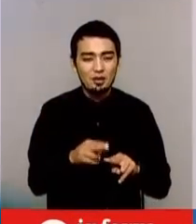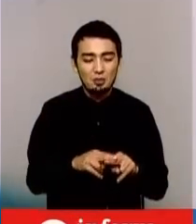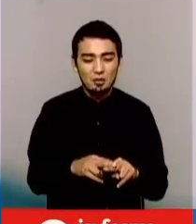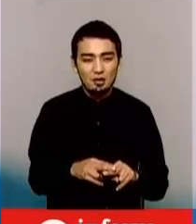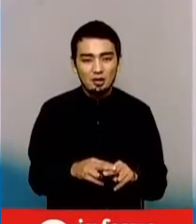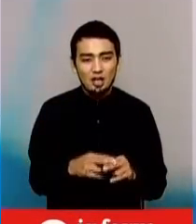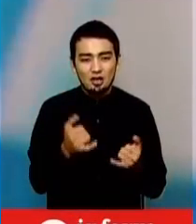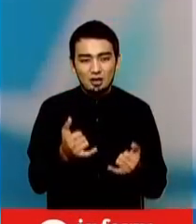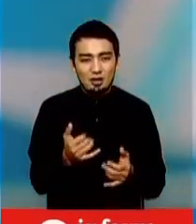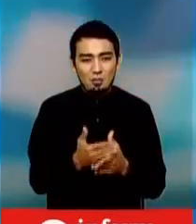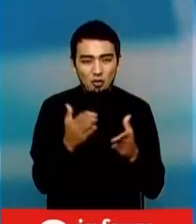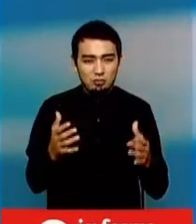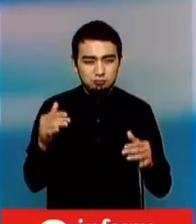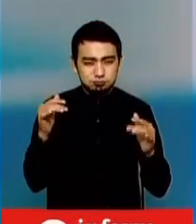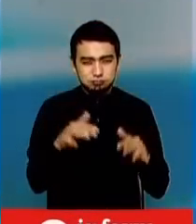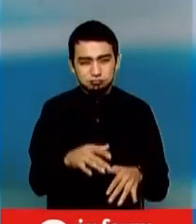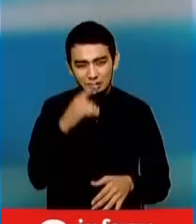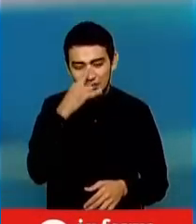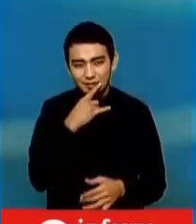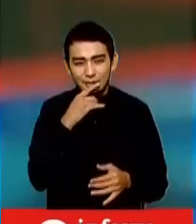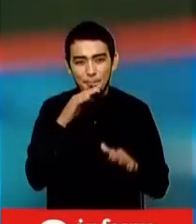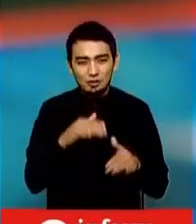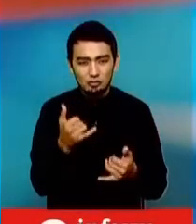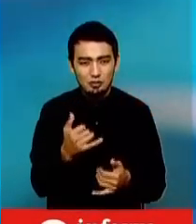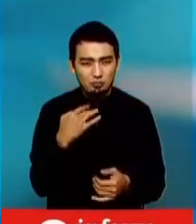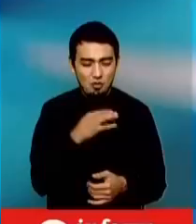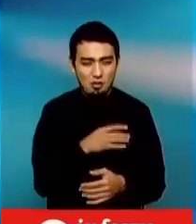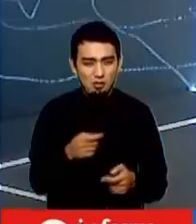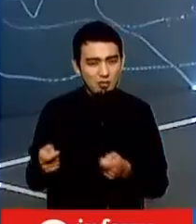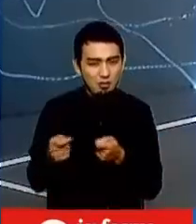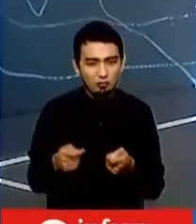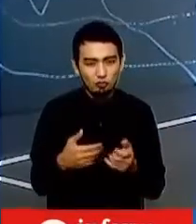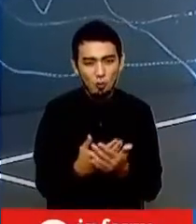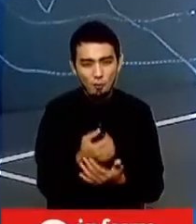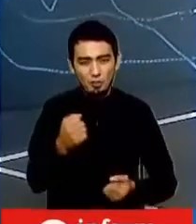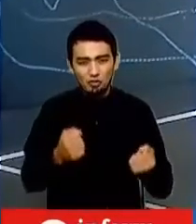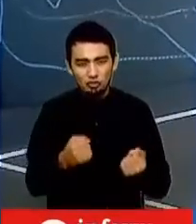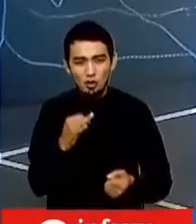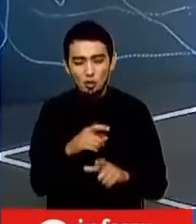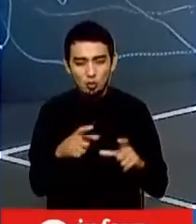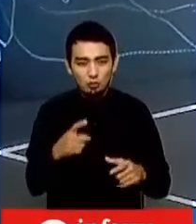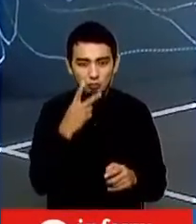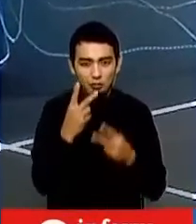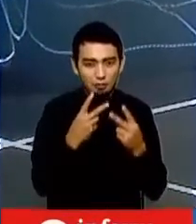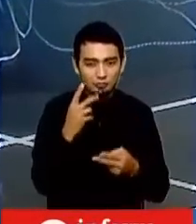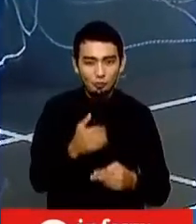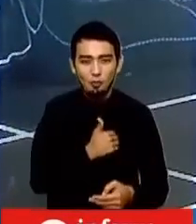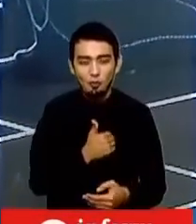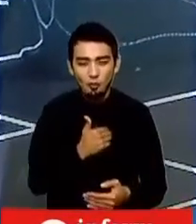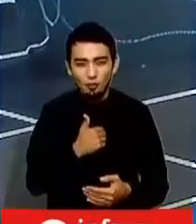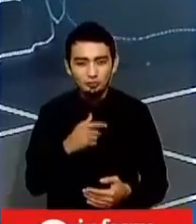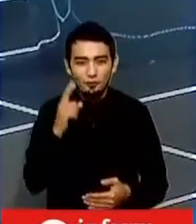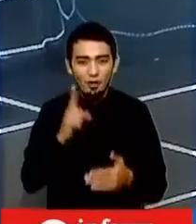автомобиль с большим потоком приезжает в Казахстан. Сейчас буквально хлынули вот эти новые авто, да, и люди вот... Вот